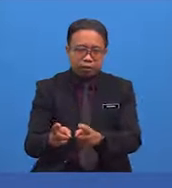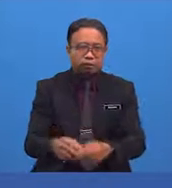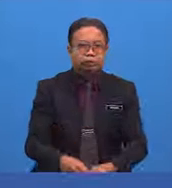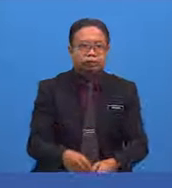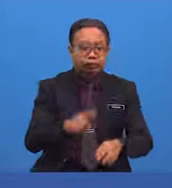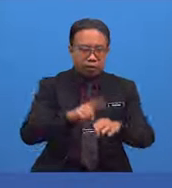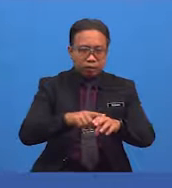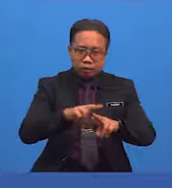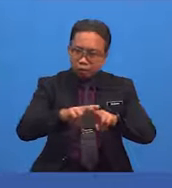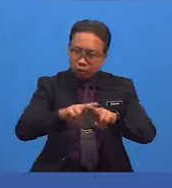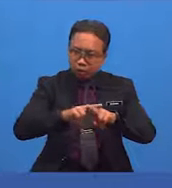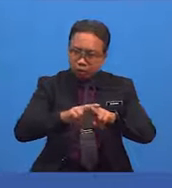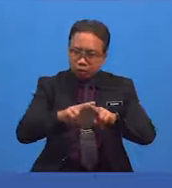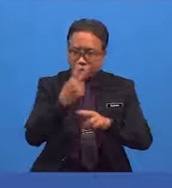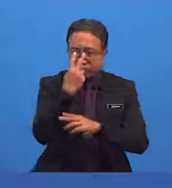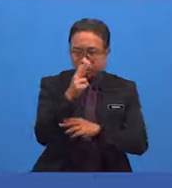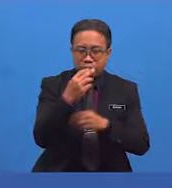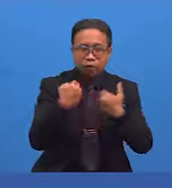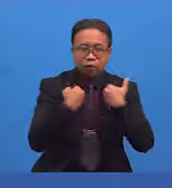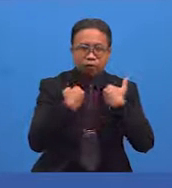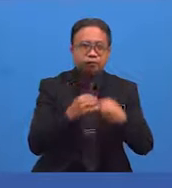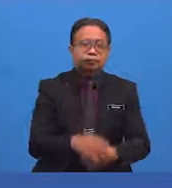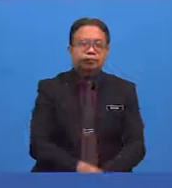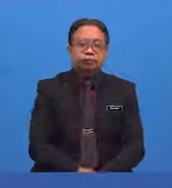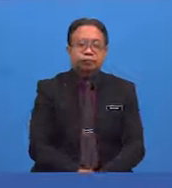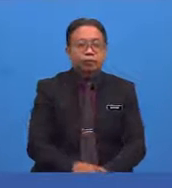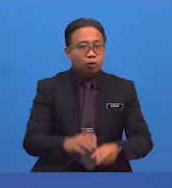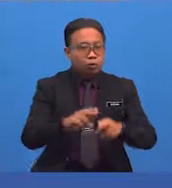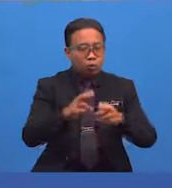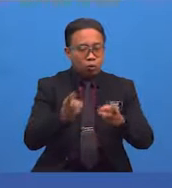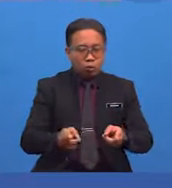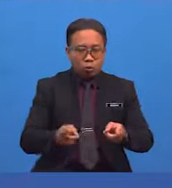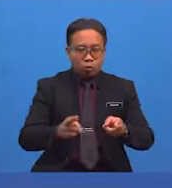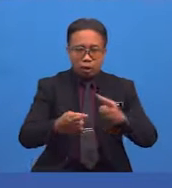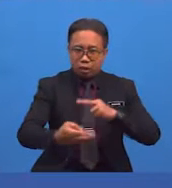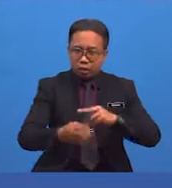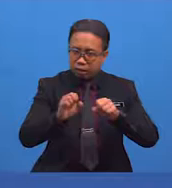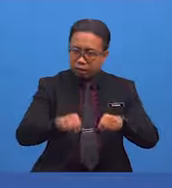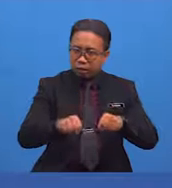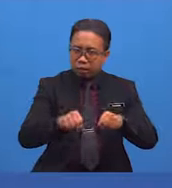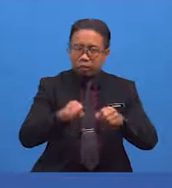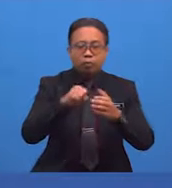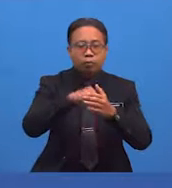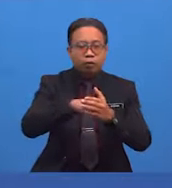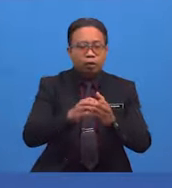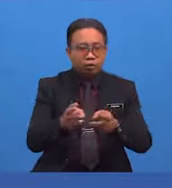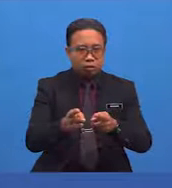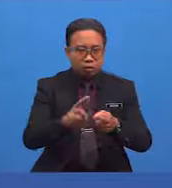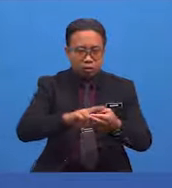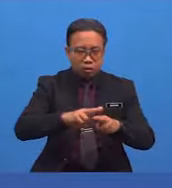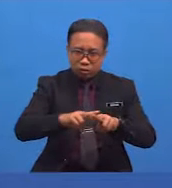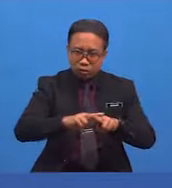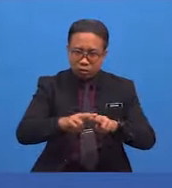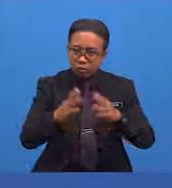rel pada landasan kereta api. Ruang ini membenarkan landasan mengembang